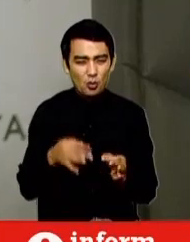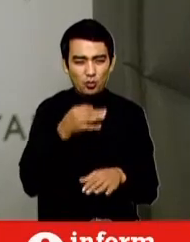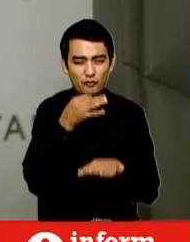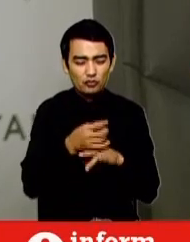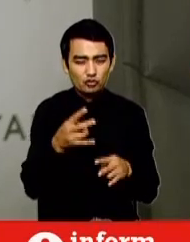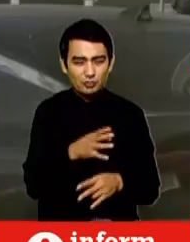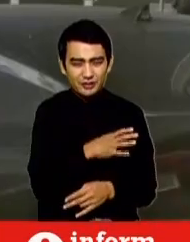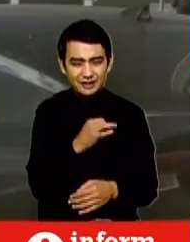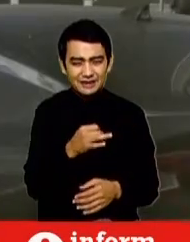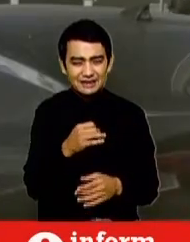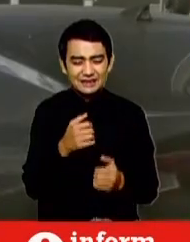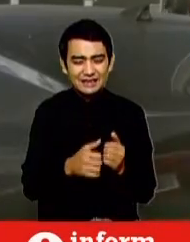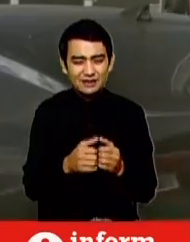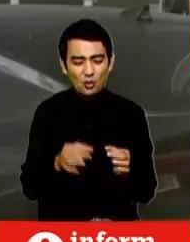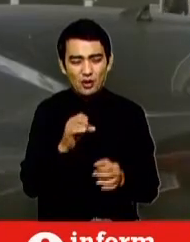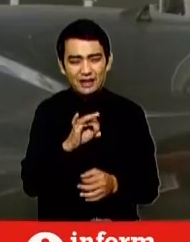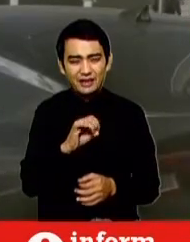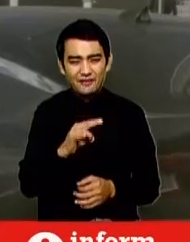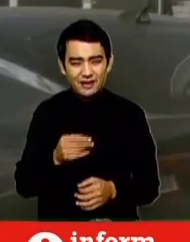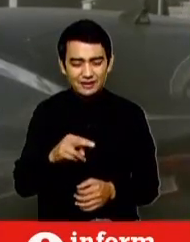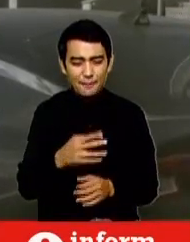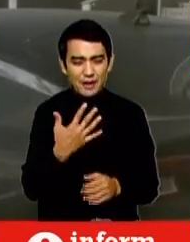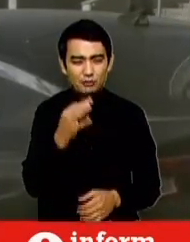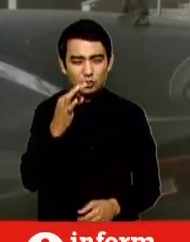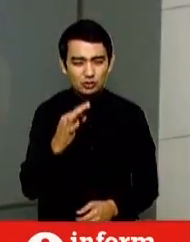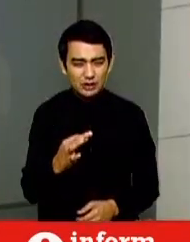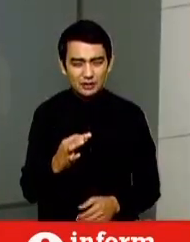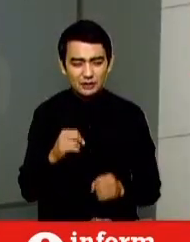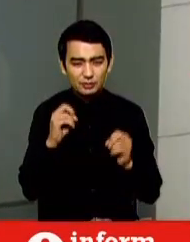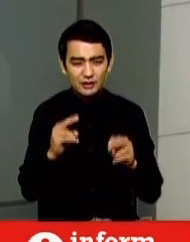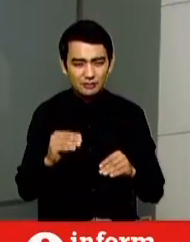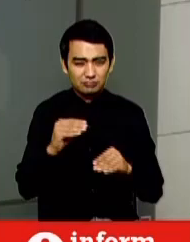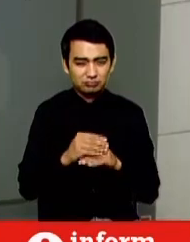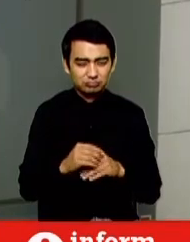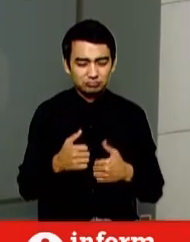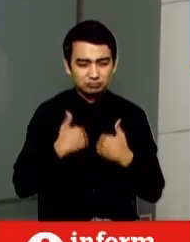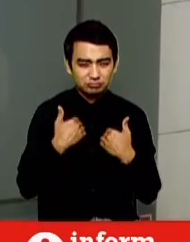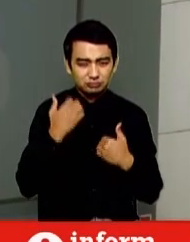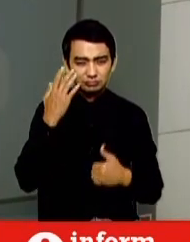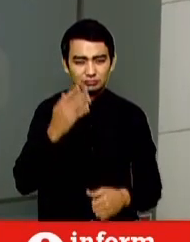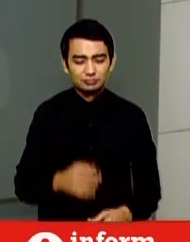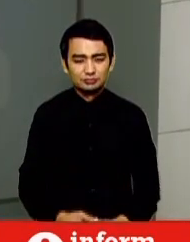орта мерзімді келешекте инфляцияны 5%-дық белгіленген мақсатқа жеткізуге күш салмақшы.